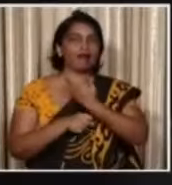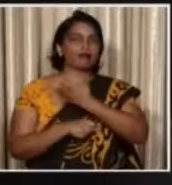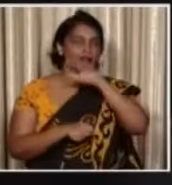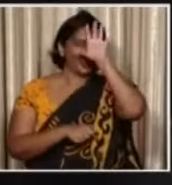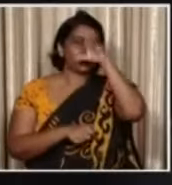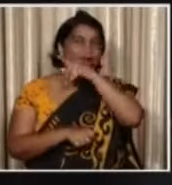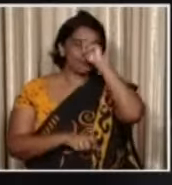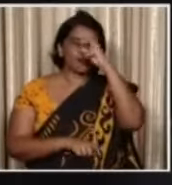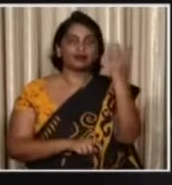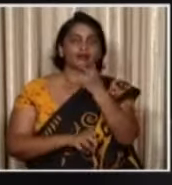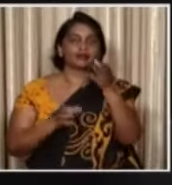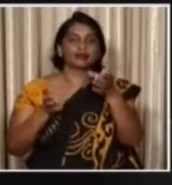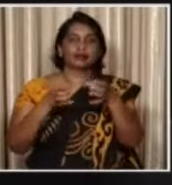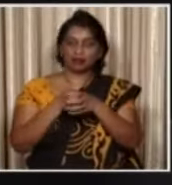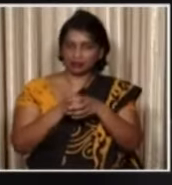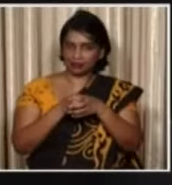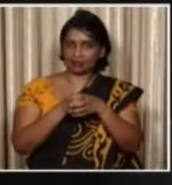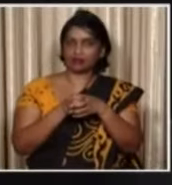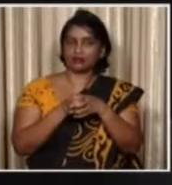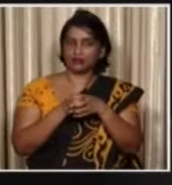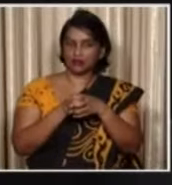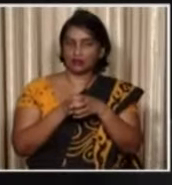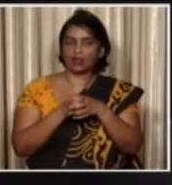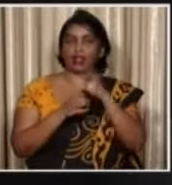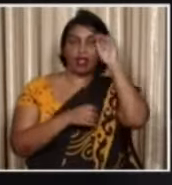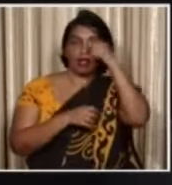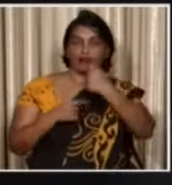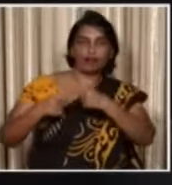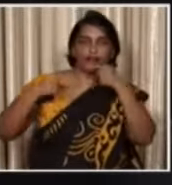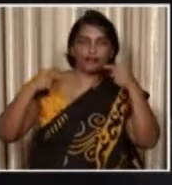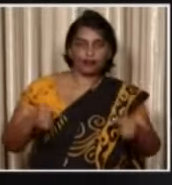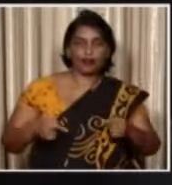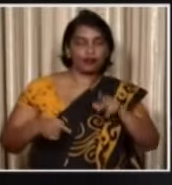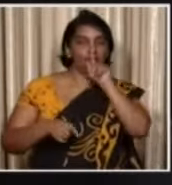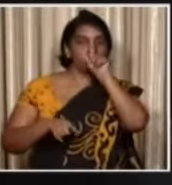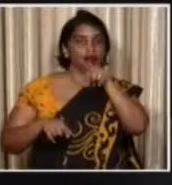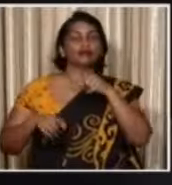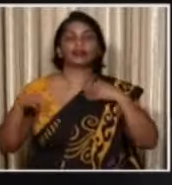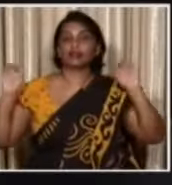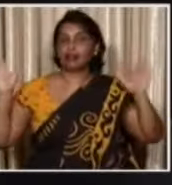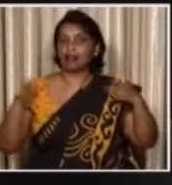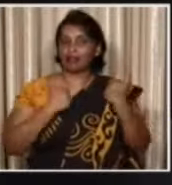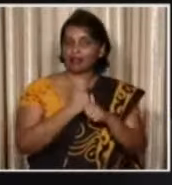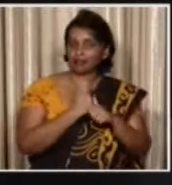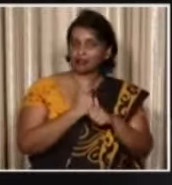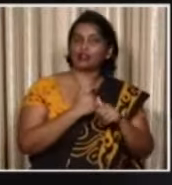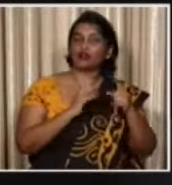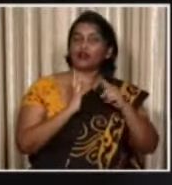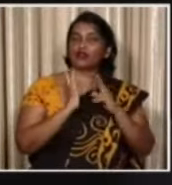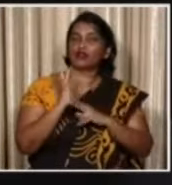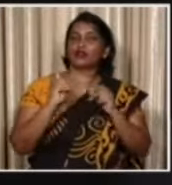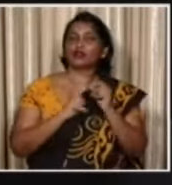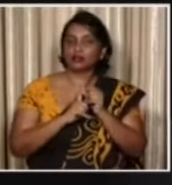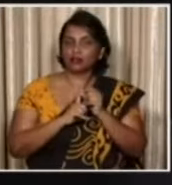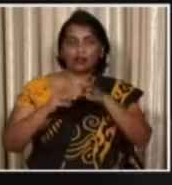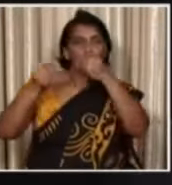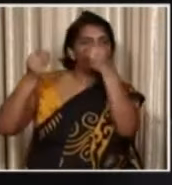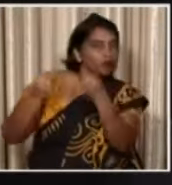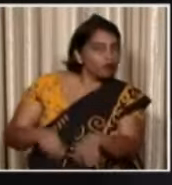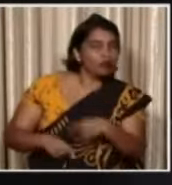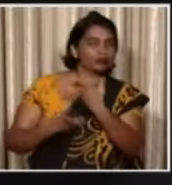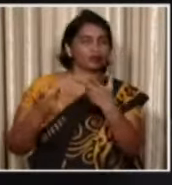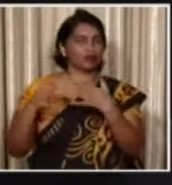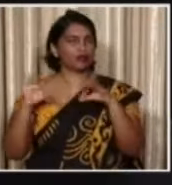Disanaka Mahata, Pramukha Kandayama, Alia Tere Hivaraja, Alia Pakshe, Godanagwat, Exajatika Pakshe, Durala Karanata